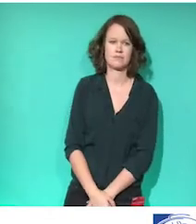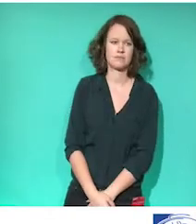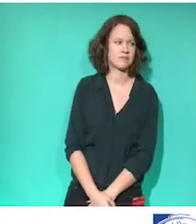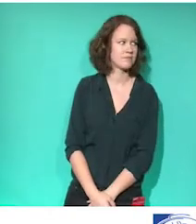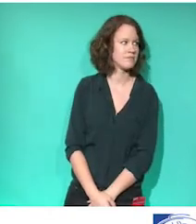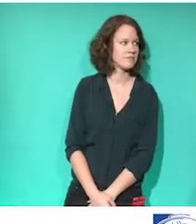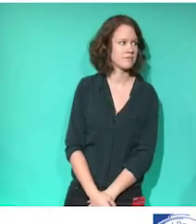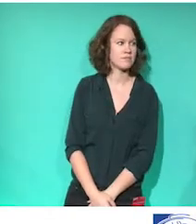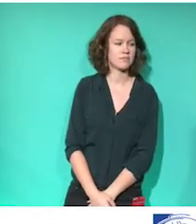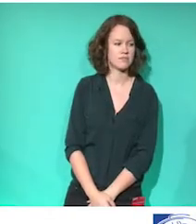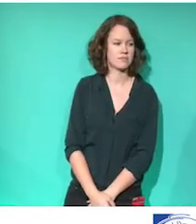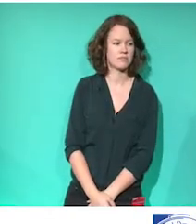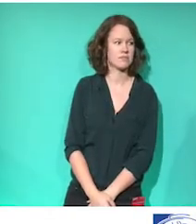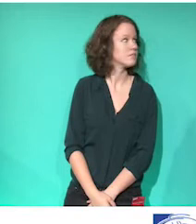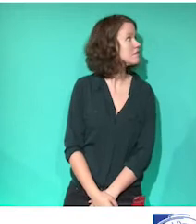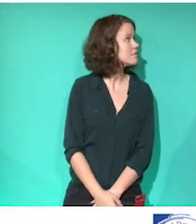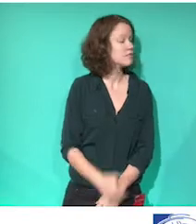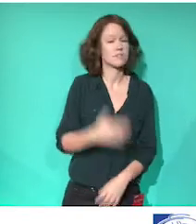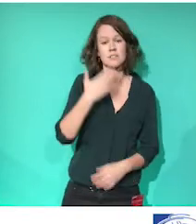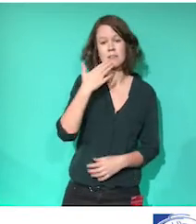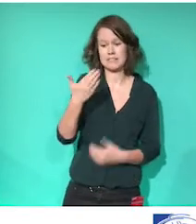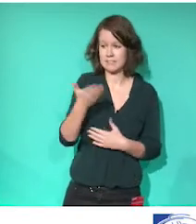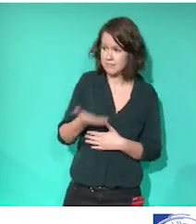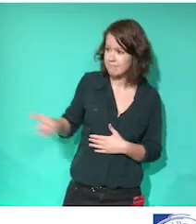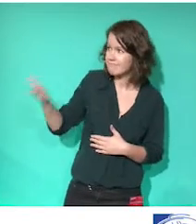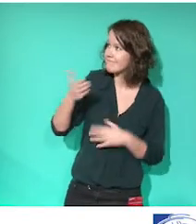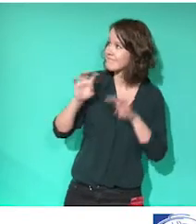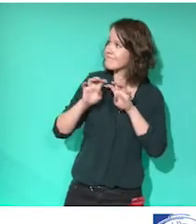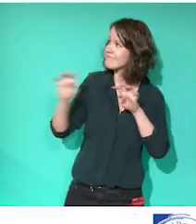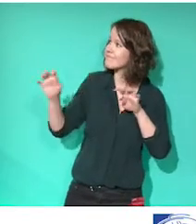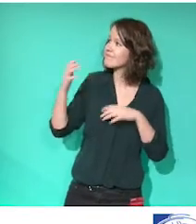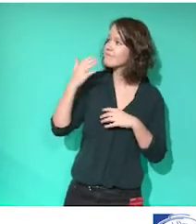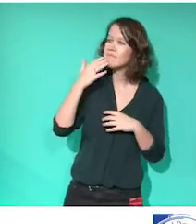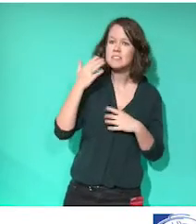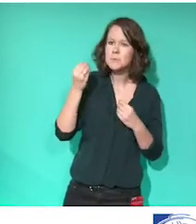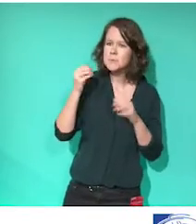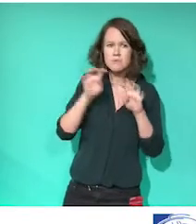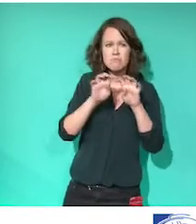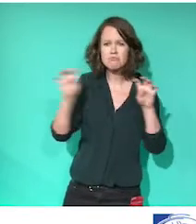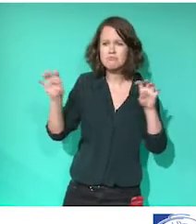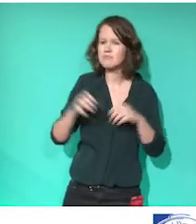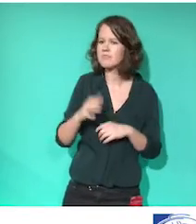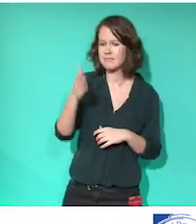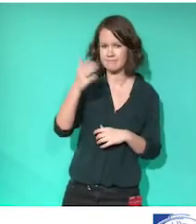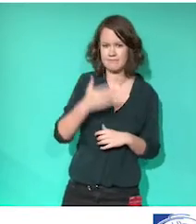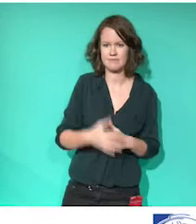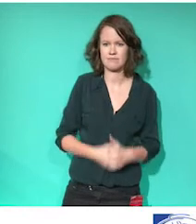là. Rebecca, Sandrine, Marina, Diarra, elle n'est pas là. Si, la